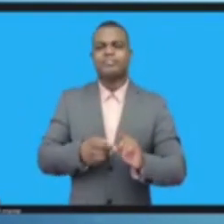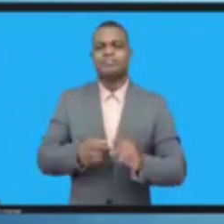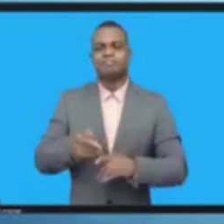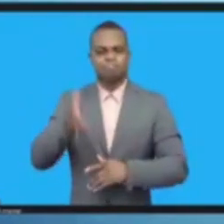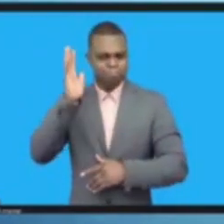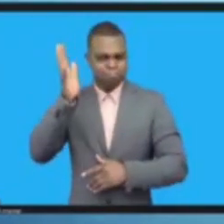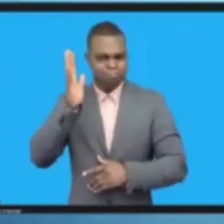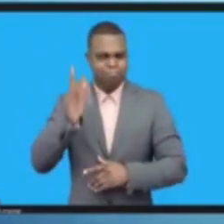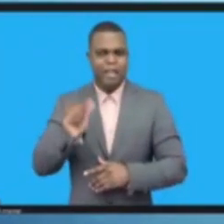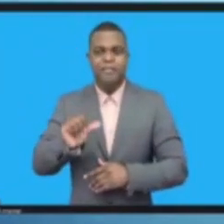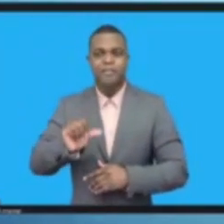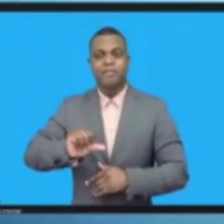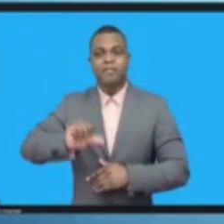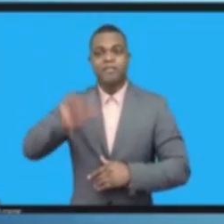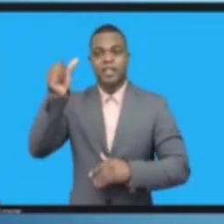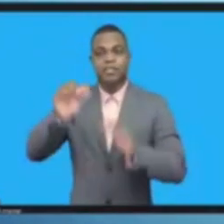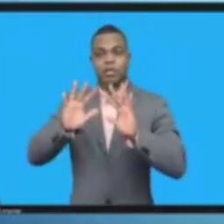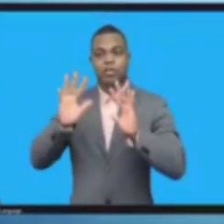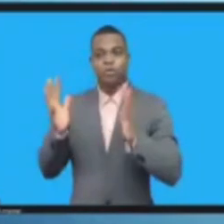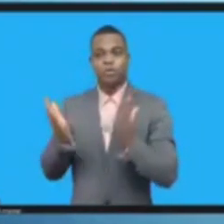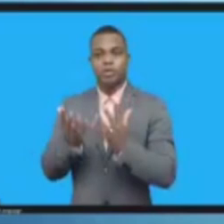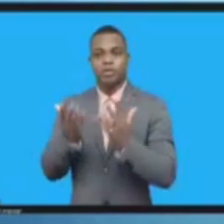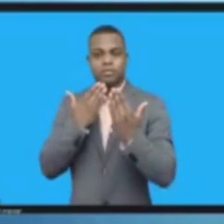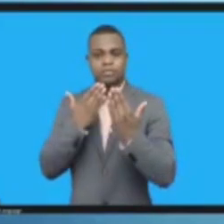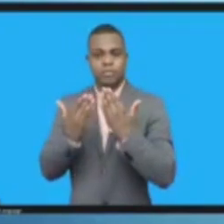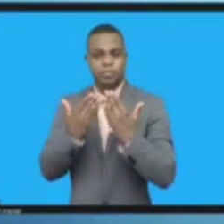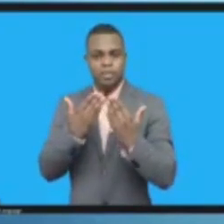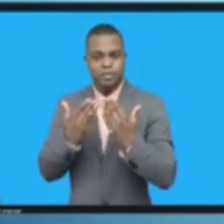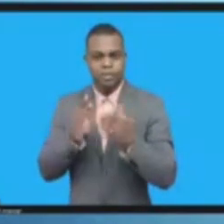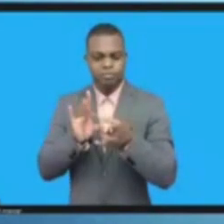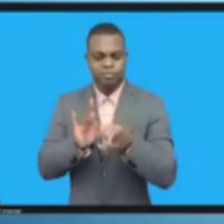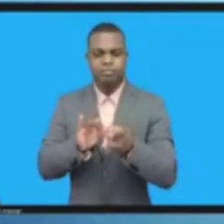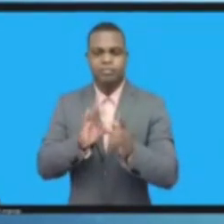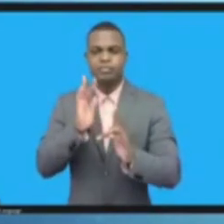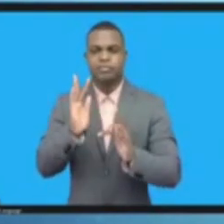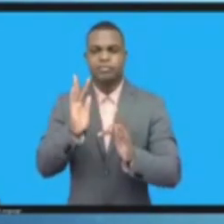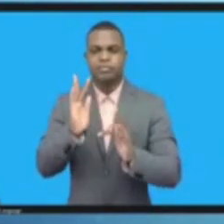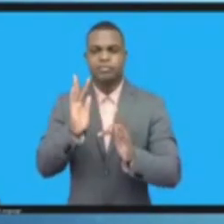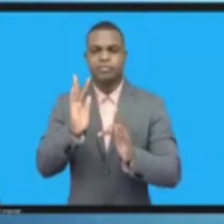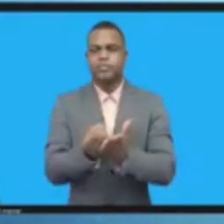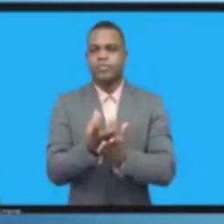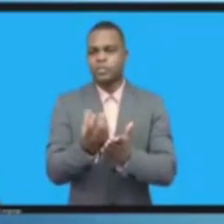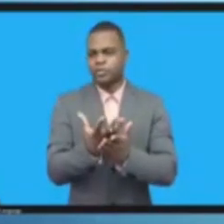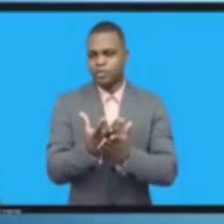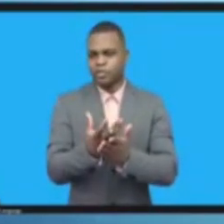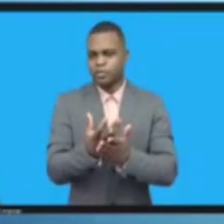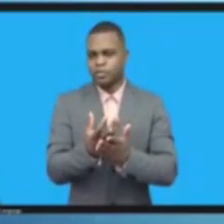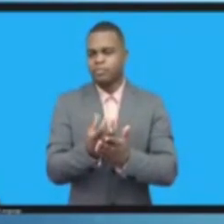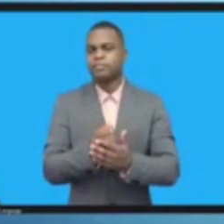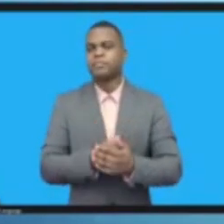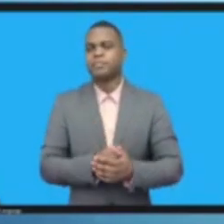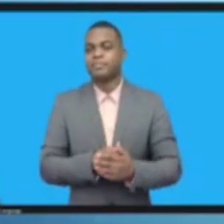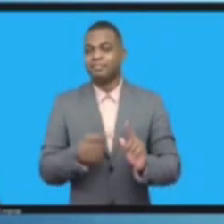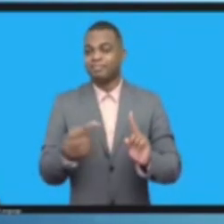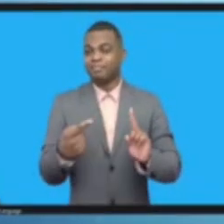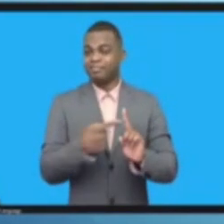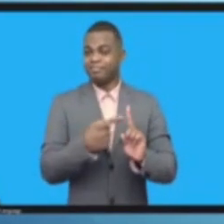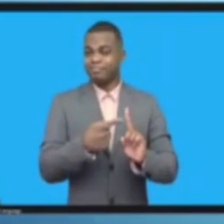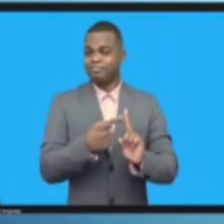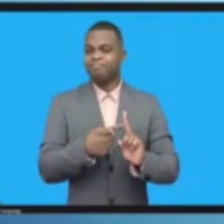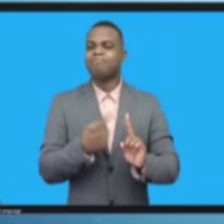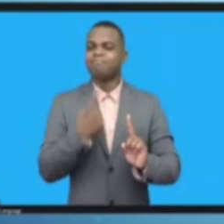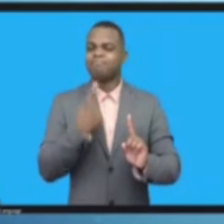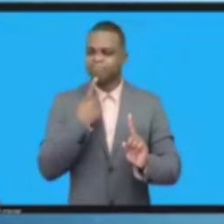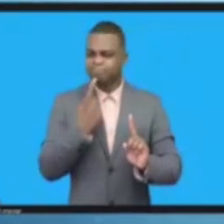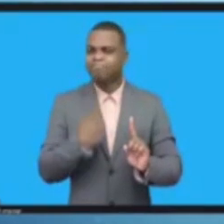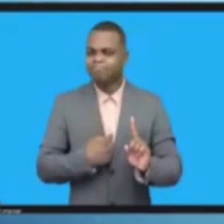premier sommet de la société d'information. Il nous a tous rappelé que nous avons un rôle actif à jouer pour la transformation